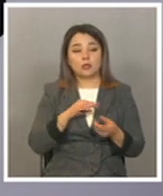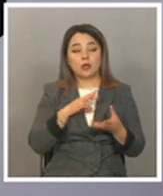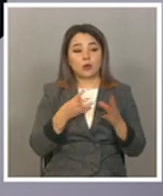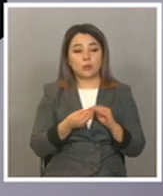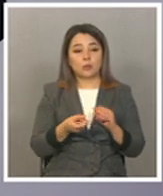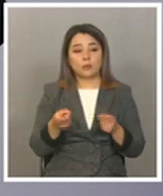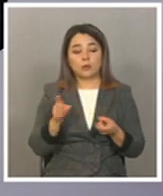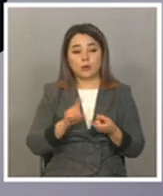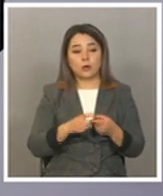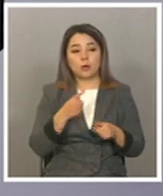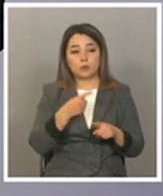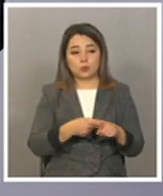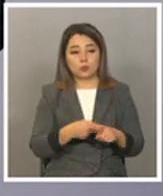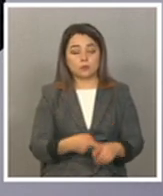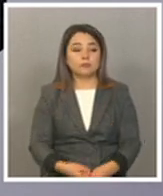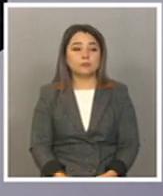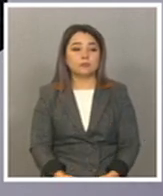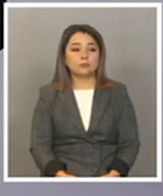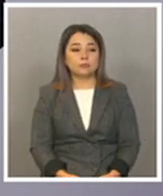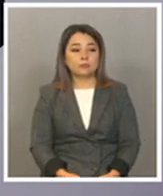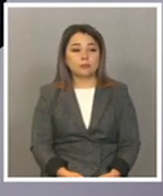қабысу.